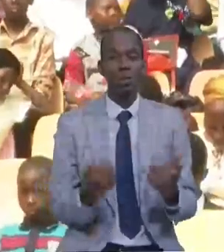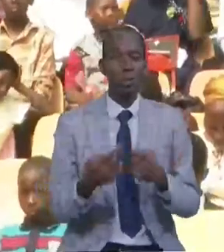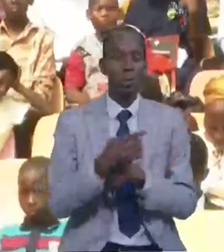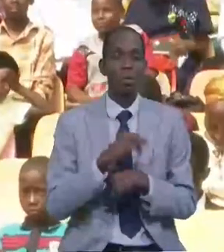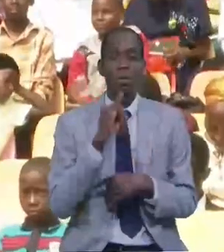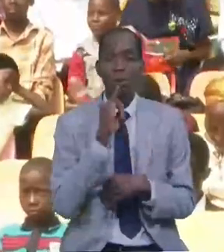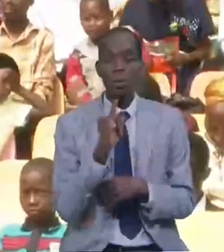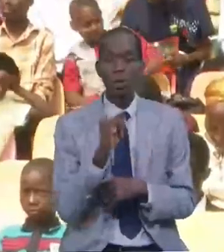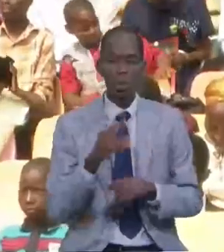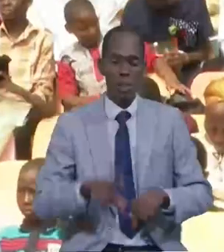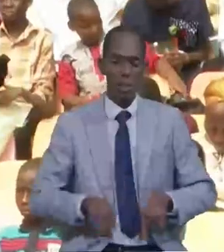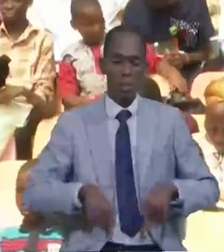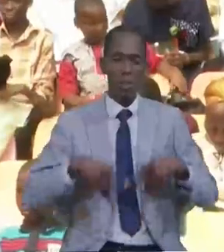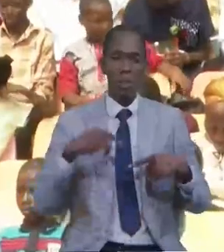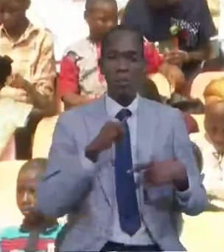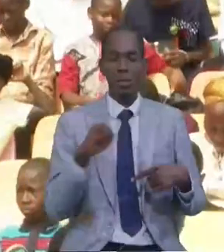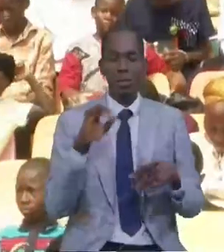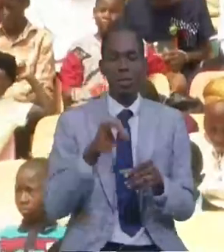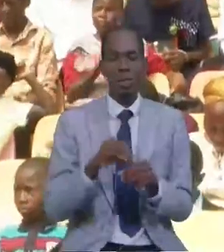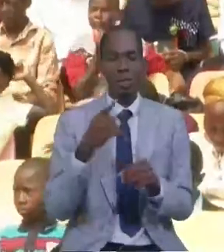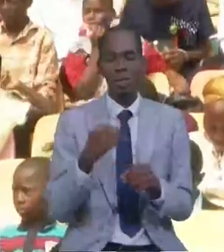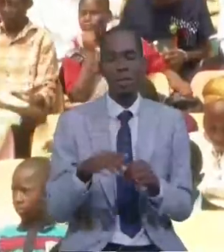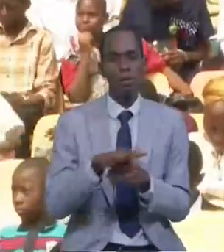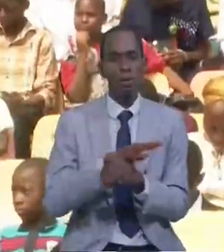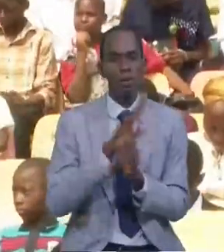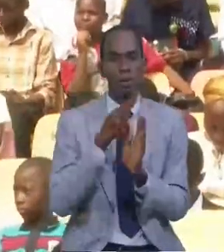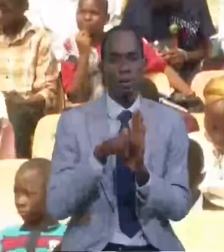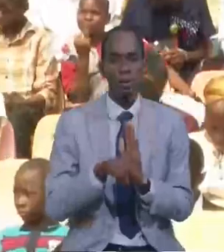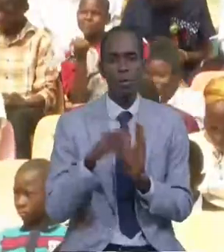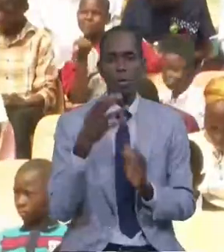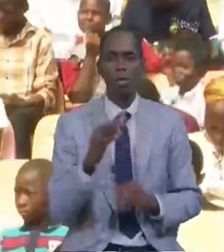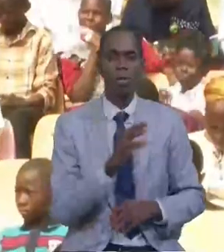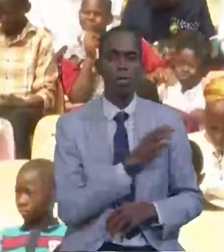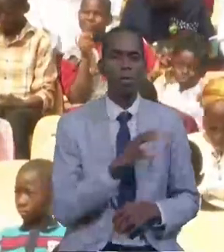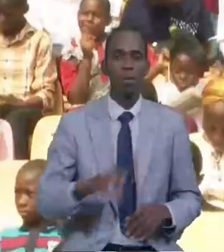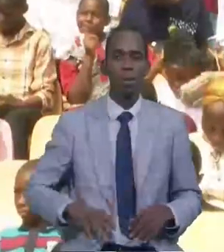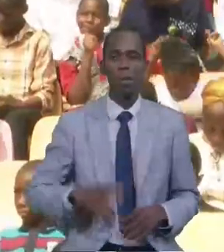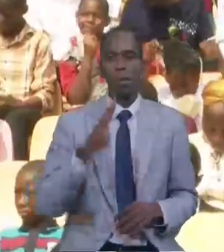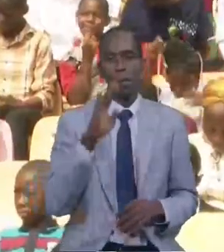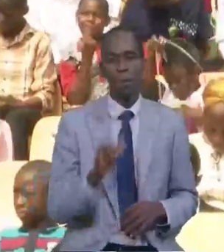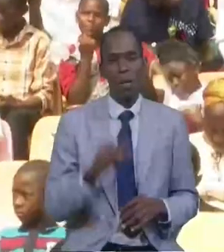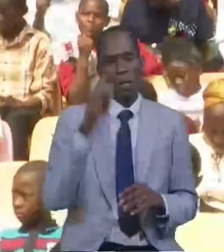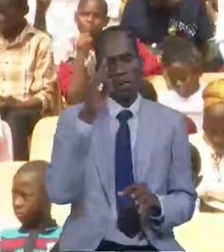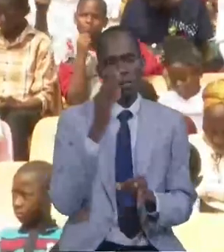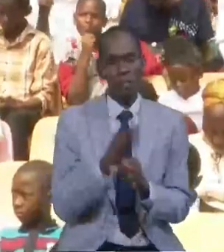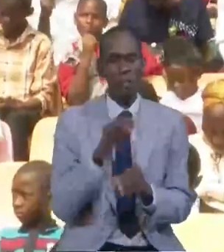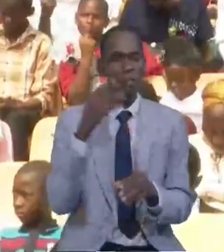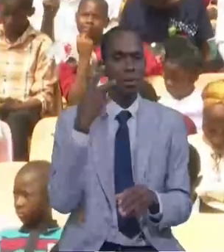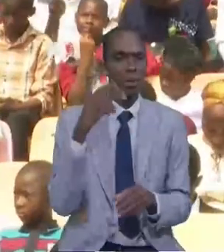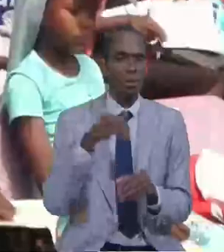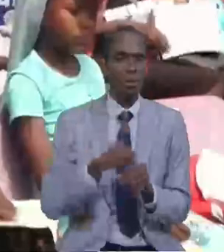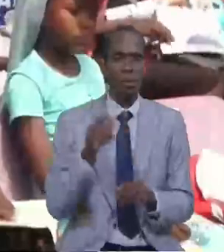la foi » en Galates chapitre 2. Lisons le verset 20. Galates 2,